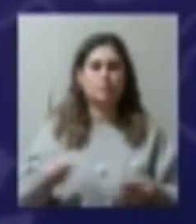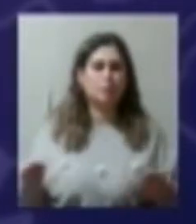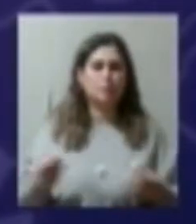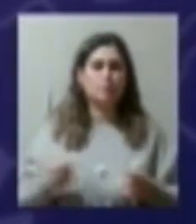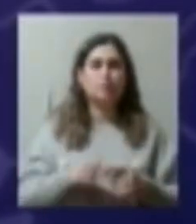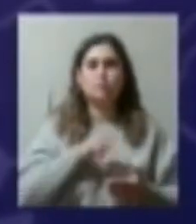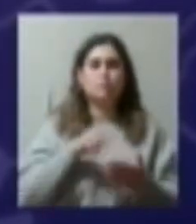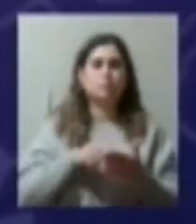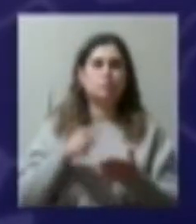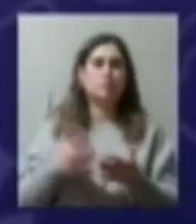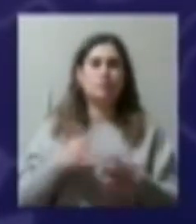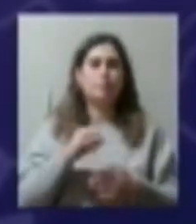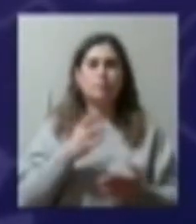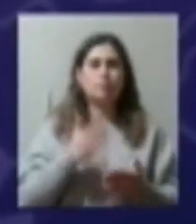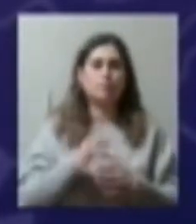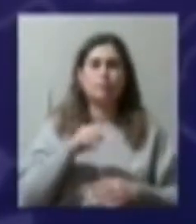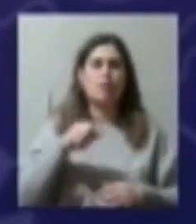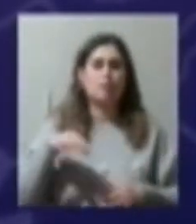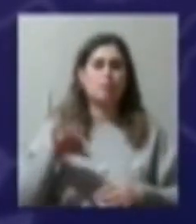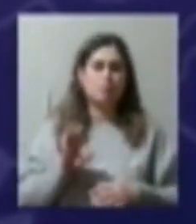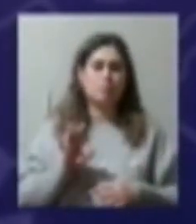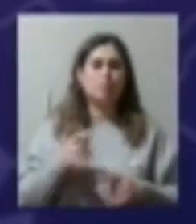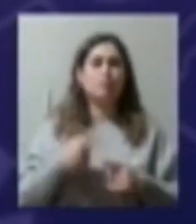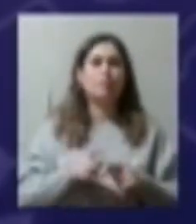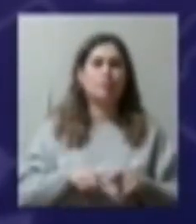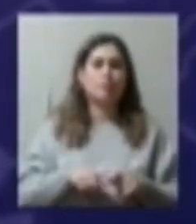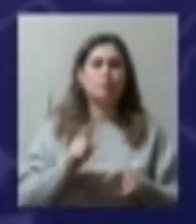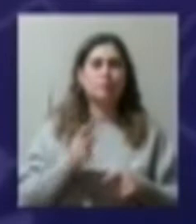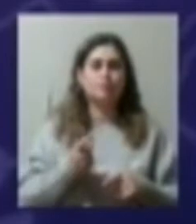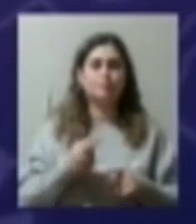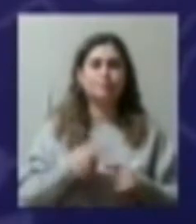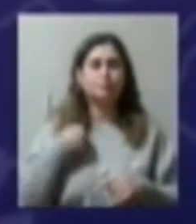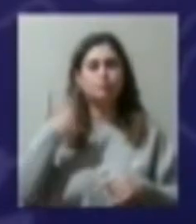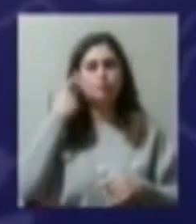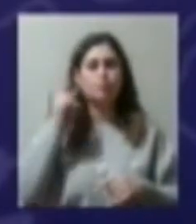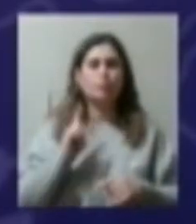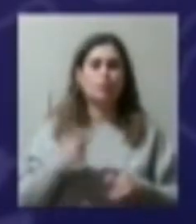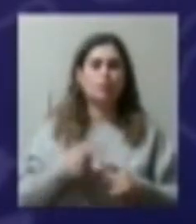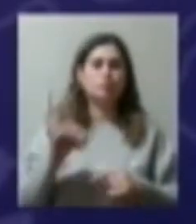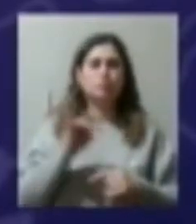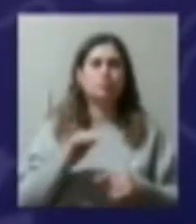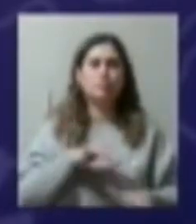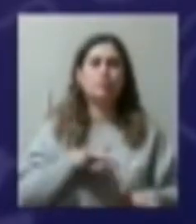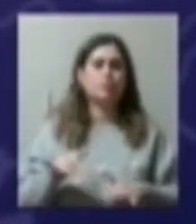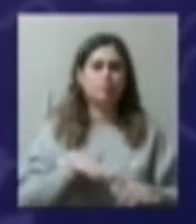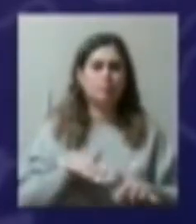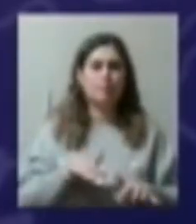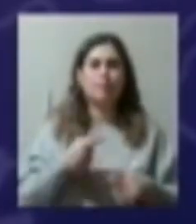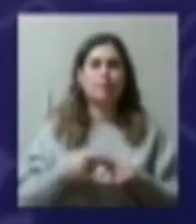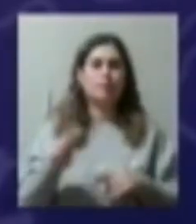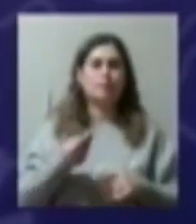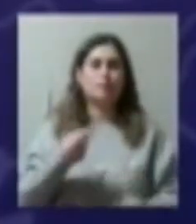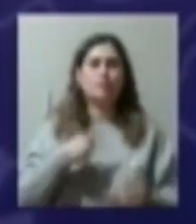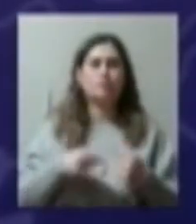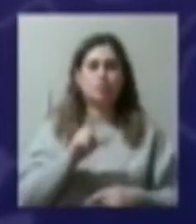запитам, які вони мають від атошників. Тому це, я вважаю, вже історична подія. Землю повернута